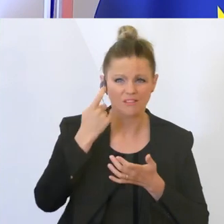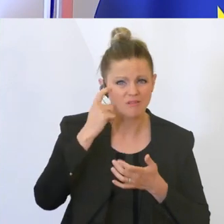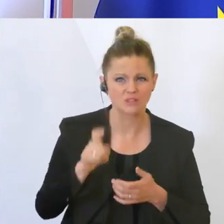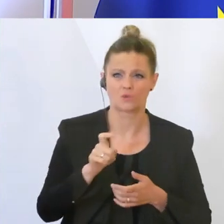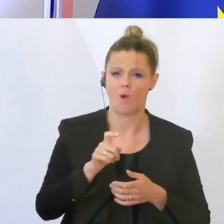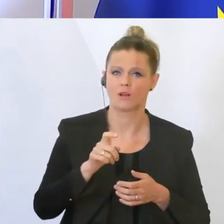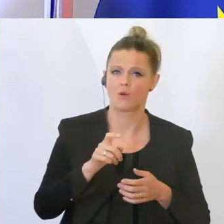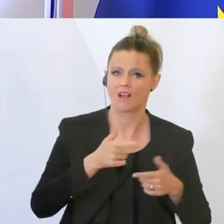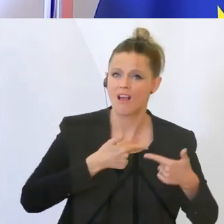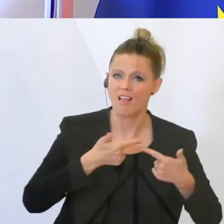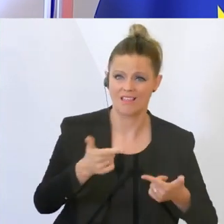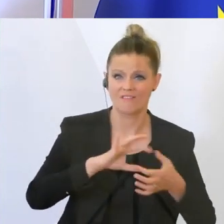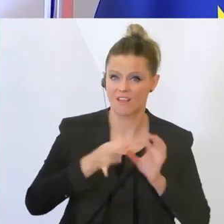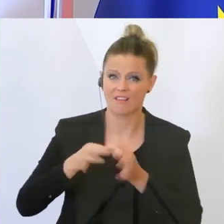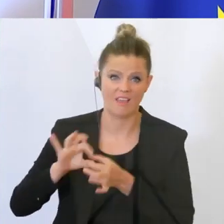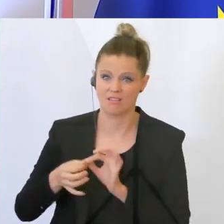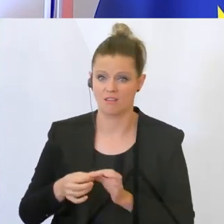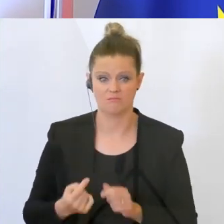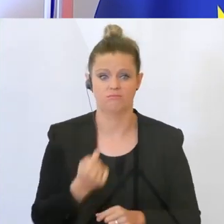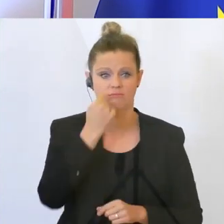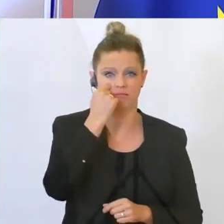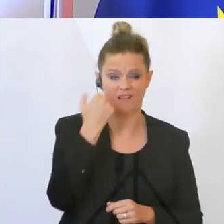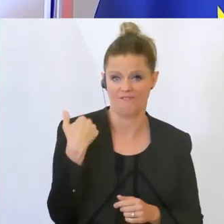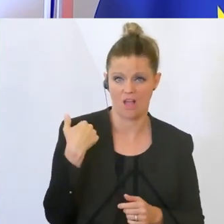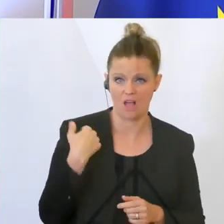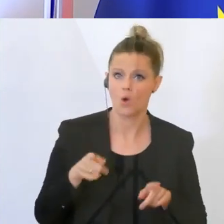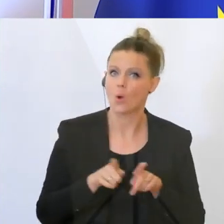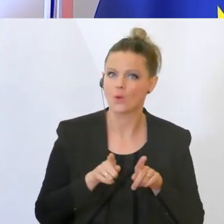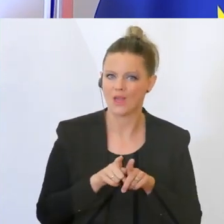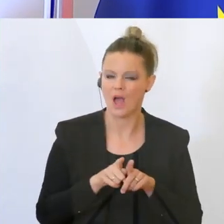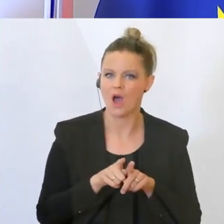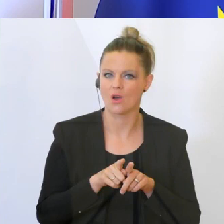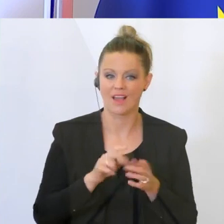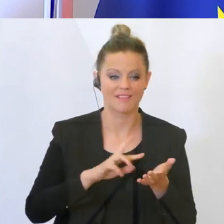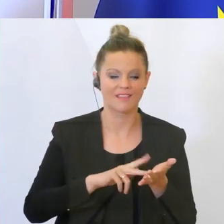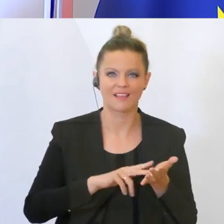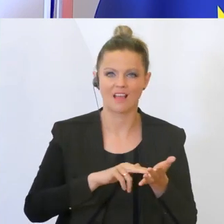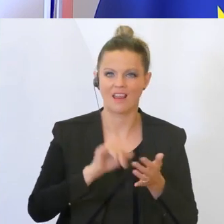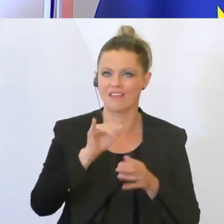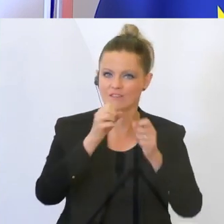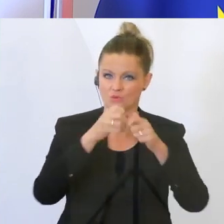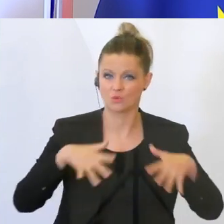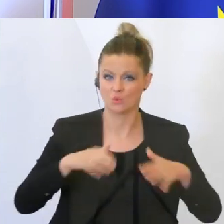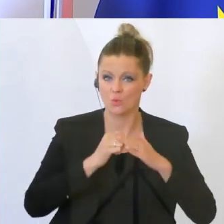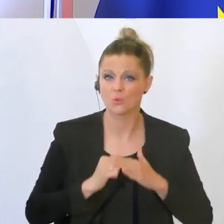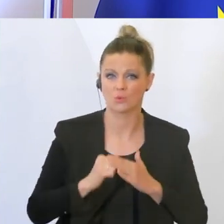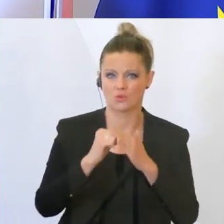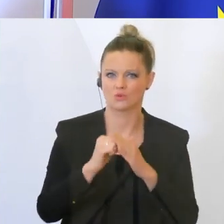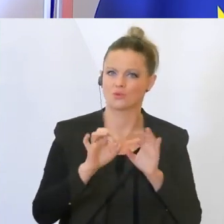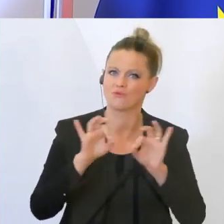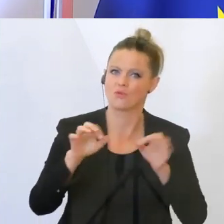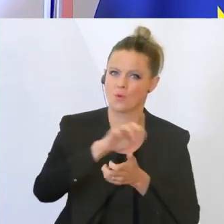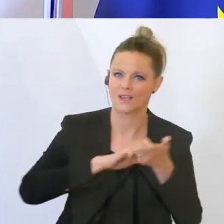den Lieferketten ist sichtbar geworden. Und die Bedeutung der digitalen Infrastrukturen als Unterstützung für